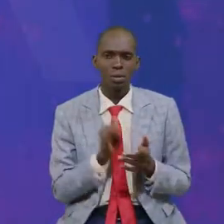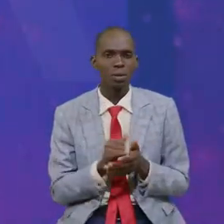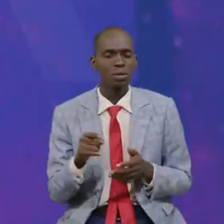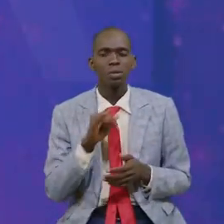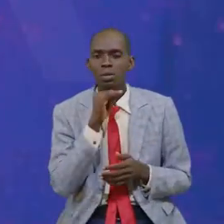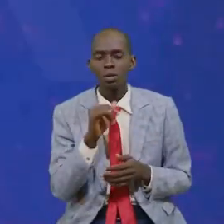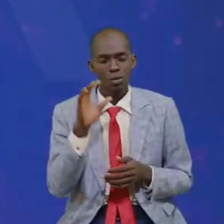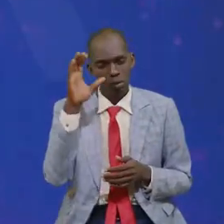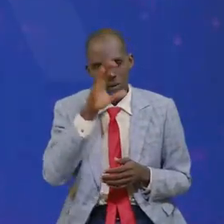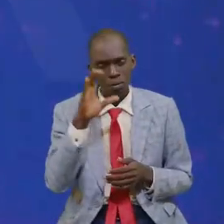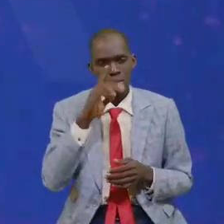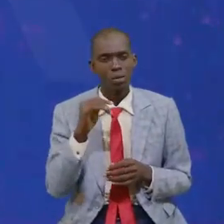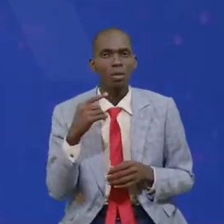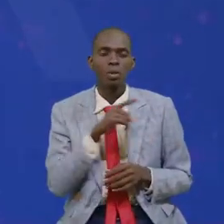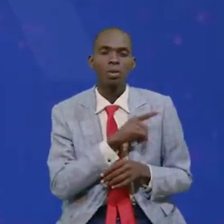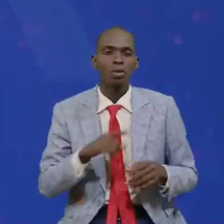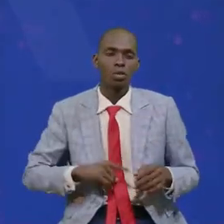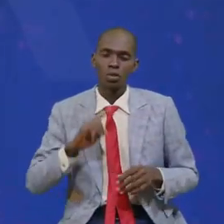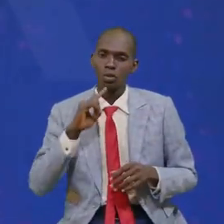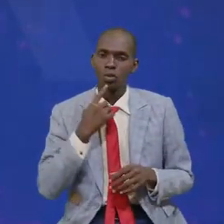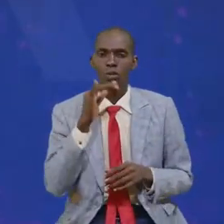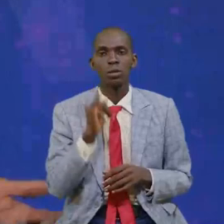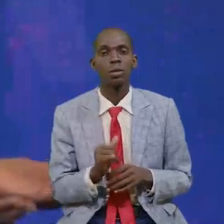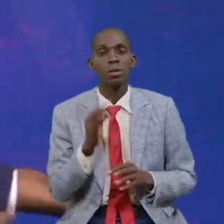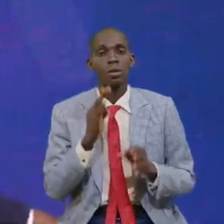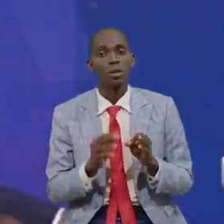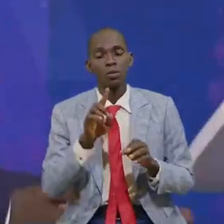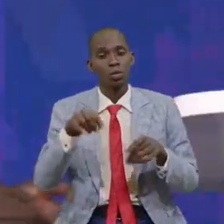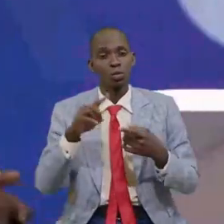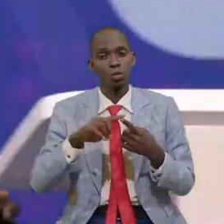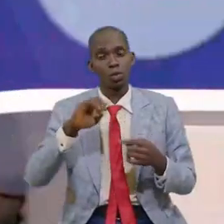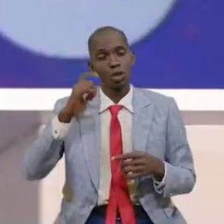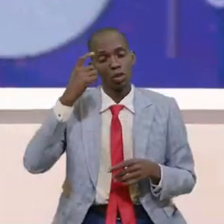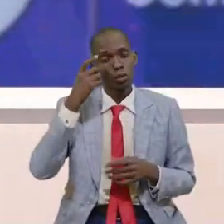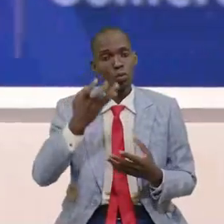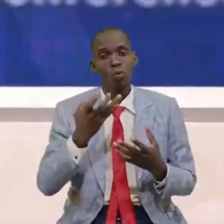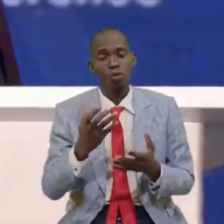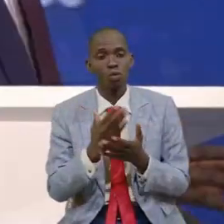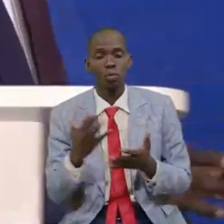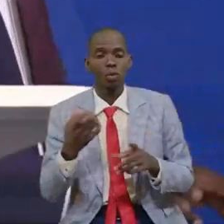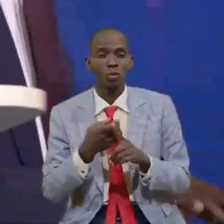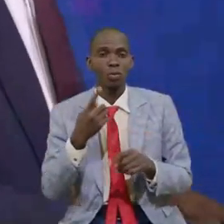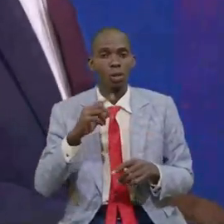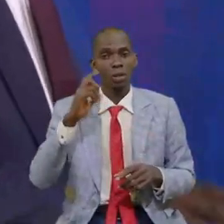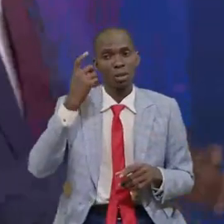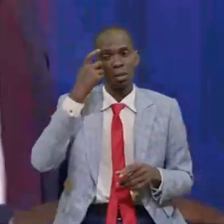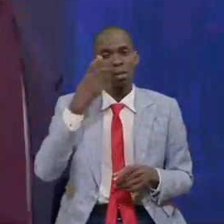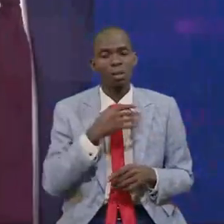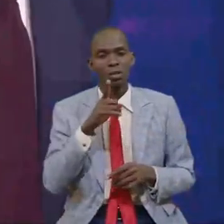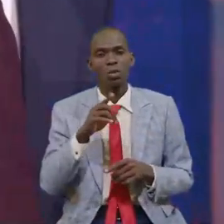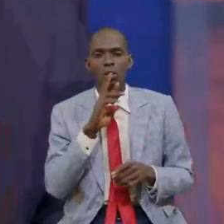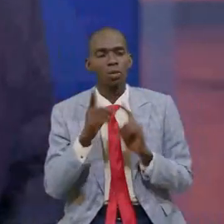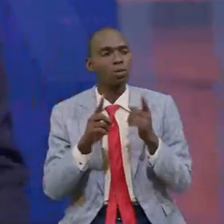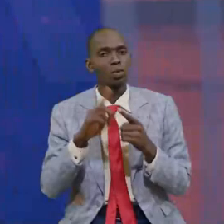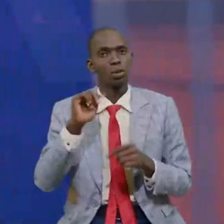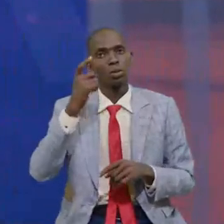Seigneur diligemment. Si tu vas vers le gouverneur, et tu veux quelque chose du gouverneur, et tu fais ça